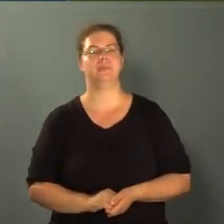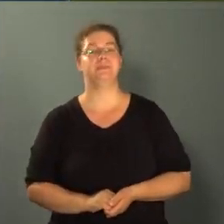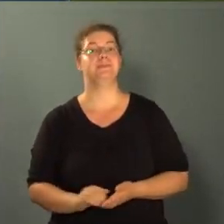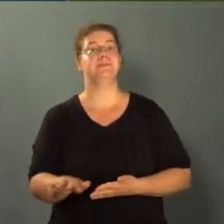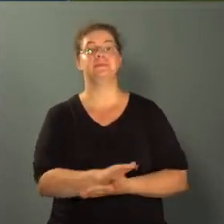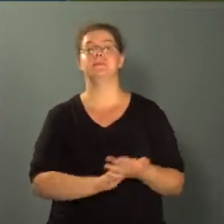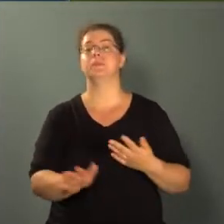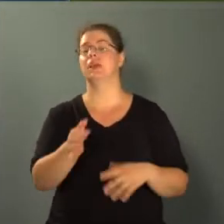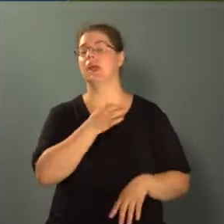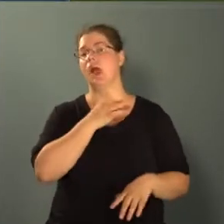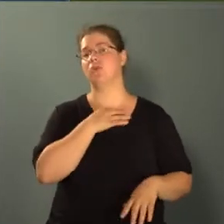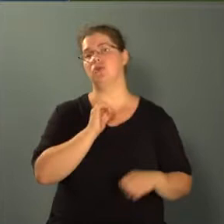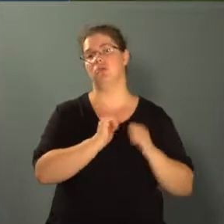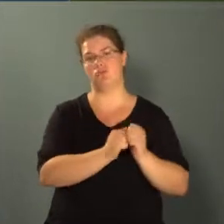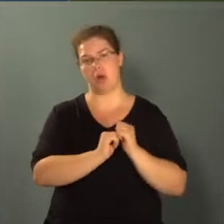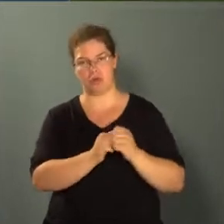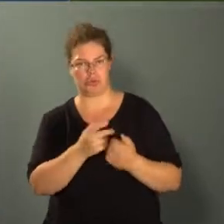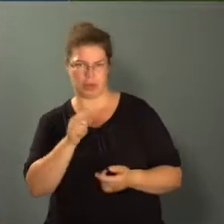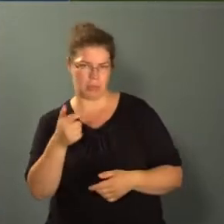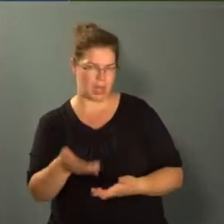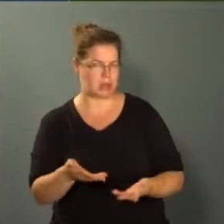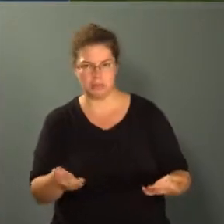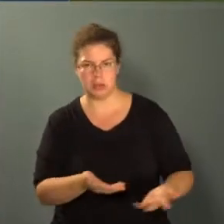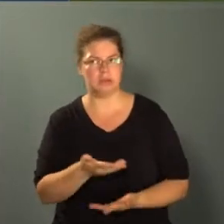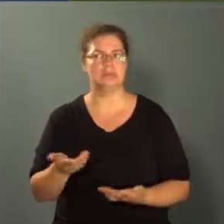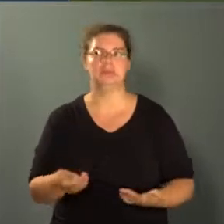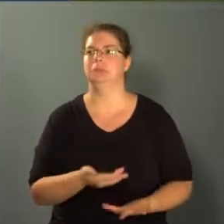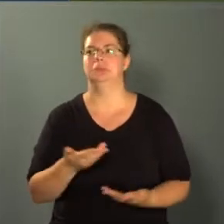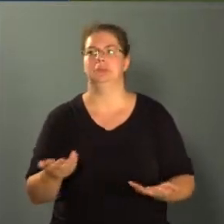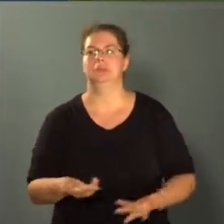a hangulat a bajnokságban egyébként? Tehát